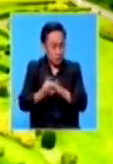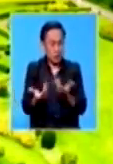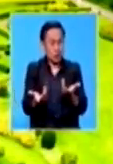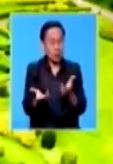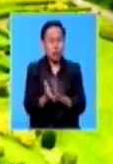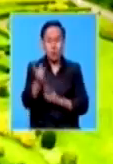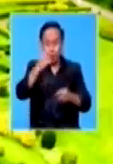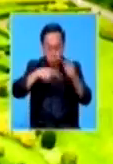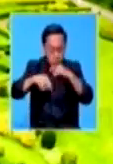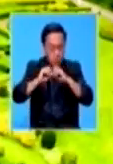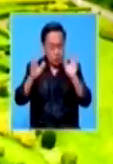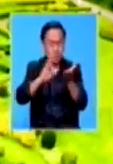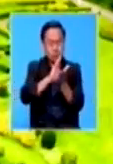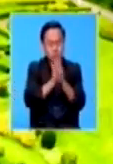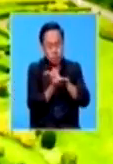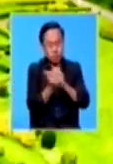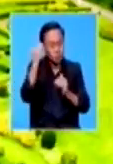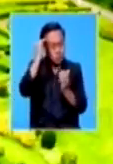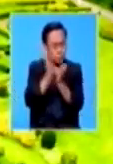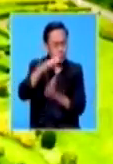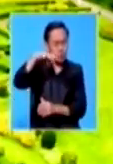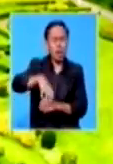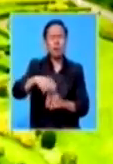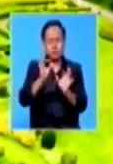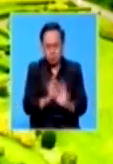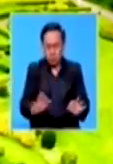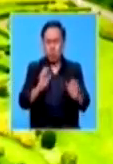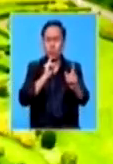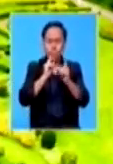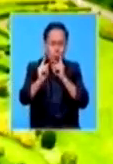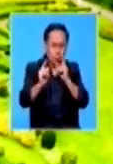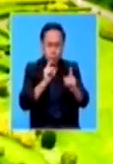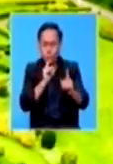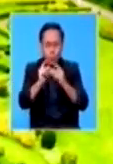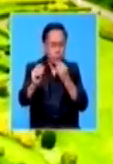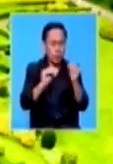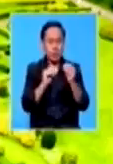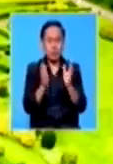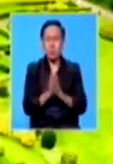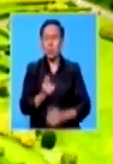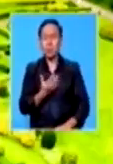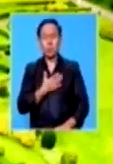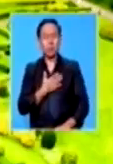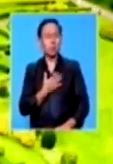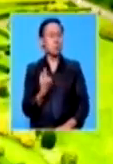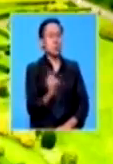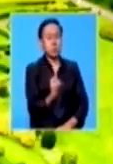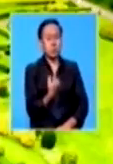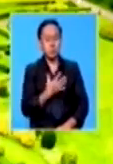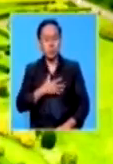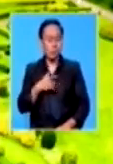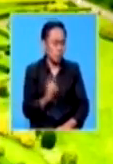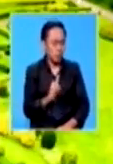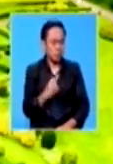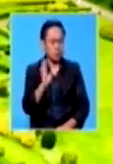จะปฏิรูปอะไรก็แล้วแต่ตำรวจหารือกันสิครับถ้าทุกคนจะเอาอย่างนี้เอาอย่างนั้นแล้วเอาของตัวเองทั้งหมดมันเป็นไปไม่ได้อยู่แล้วน